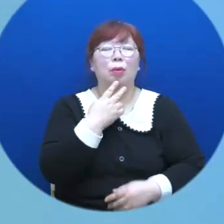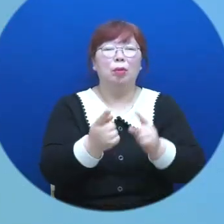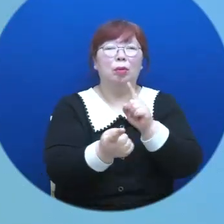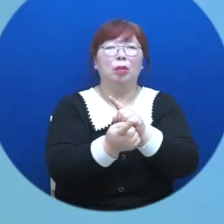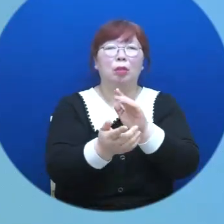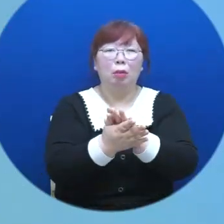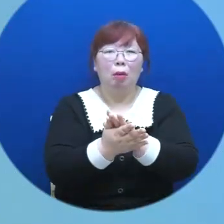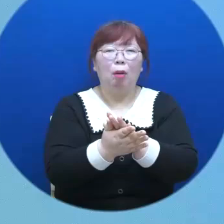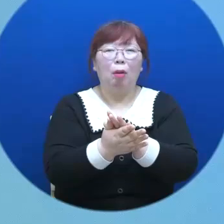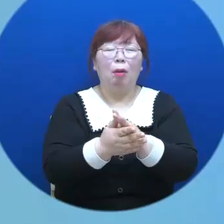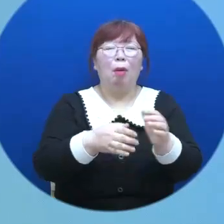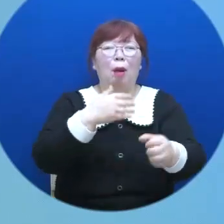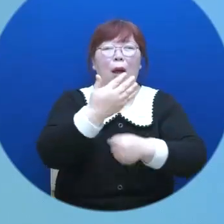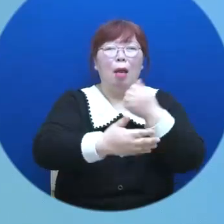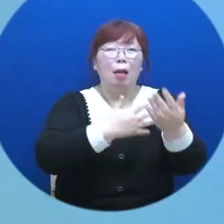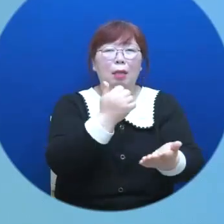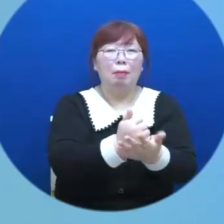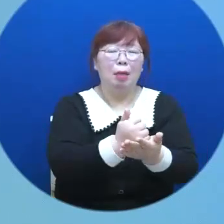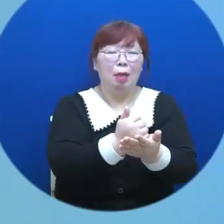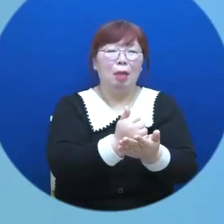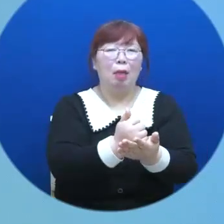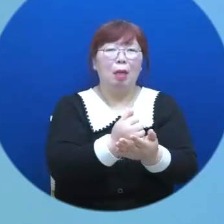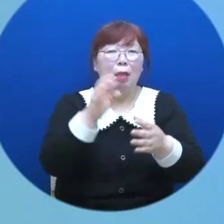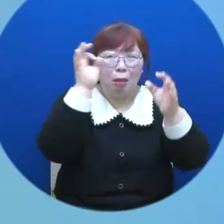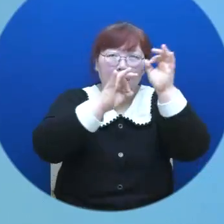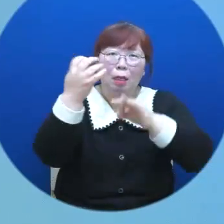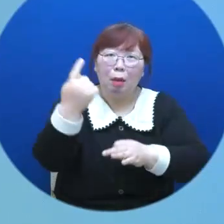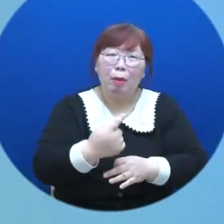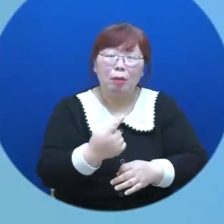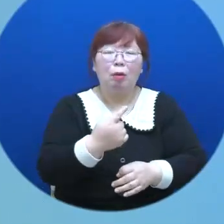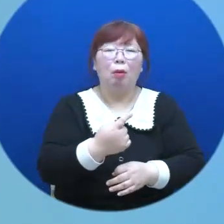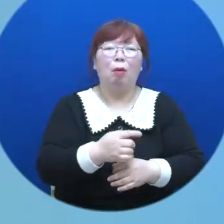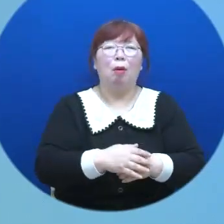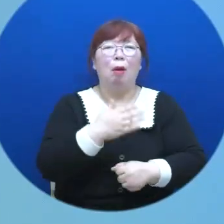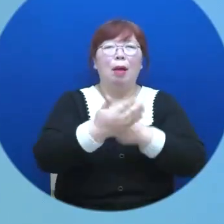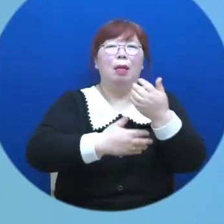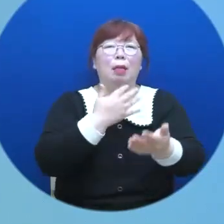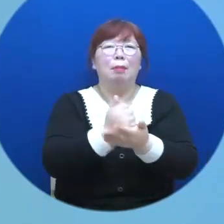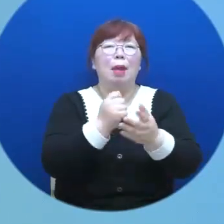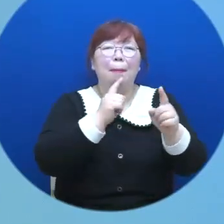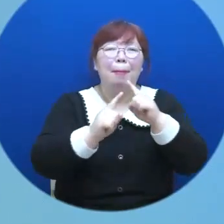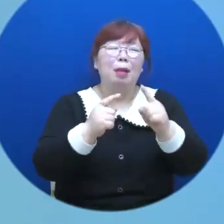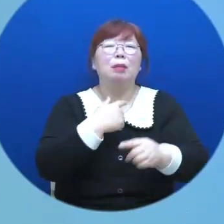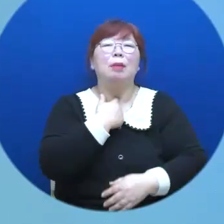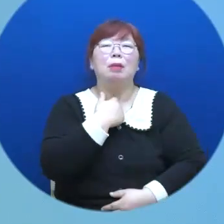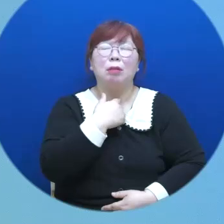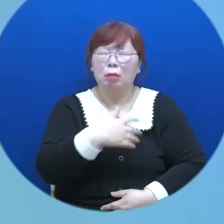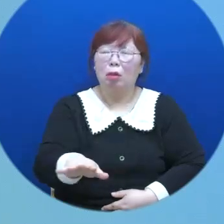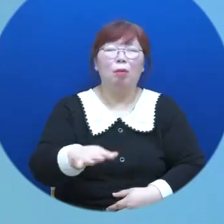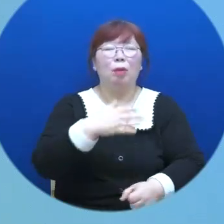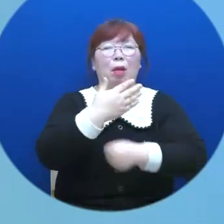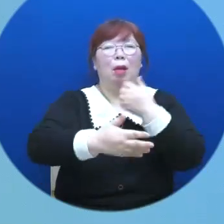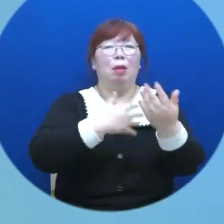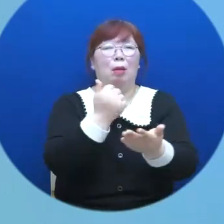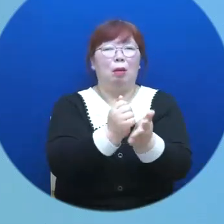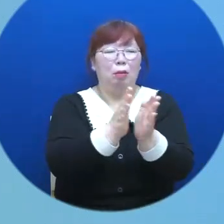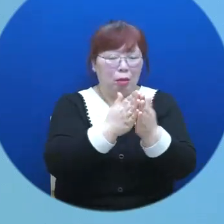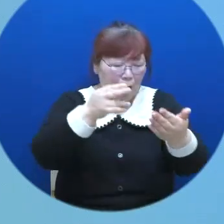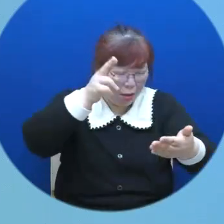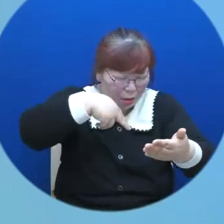성경 어디에도 요셉에게 하나님이 직접 찾아와서 하나님이 말씀한 것은 한